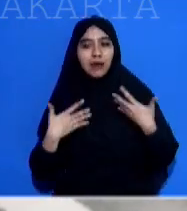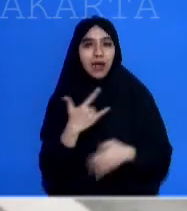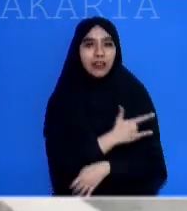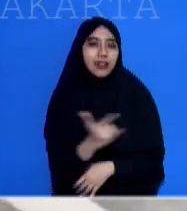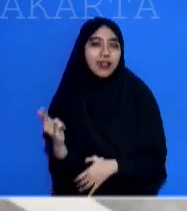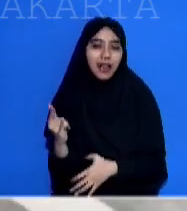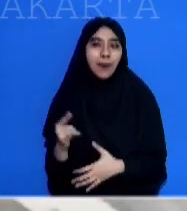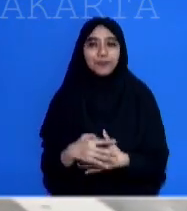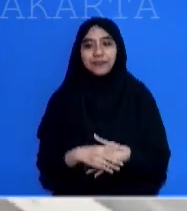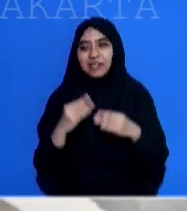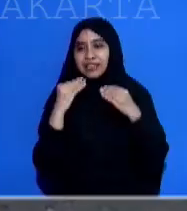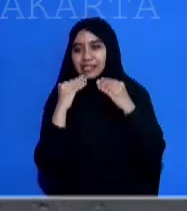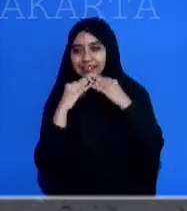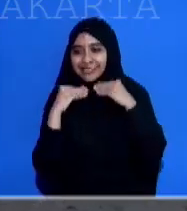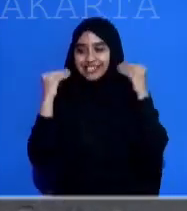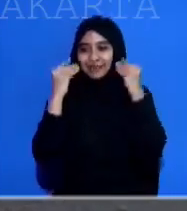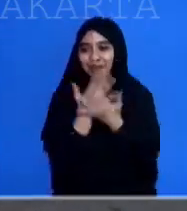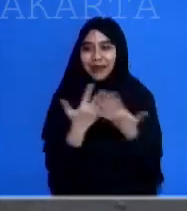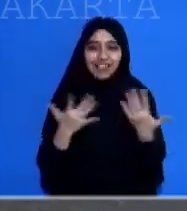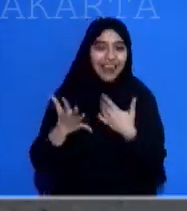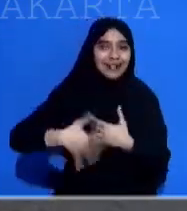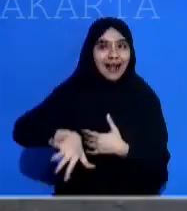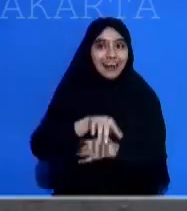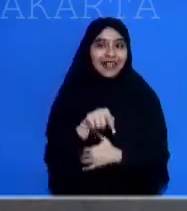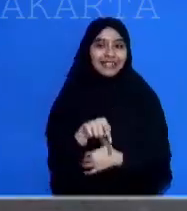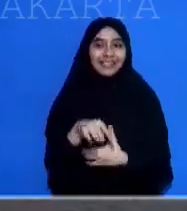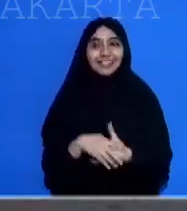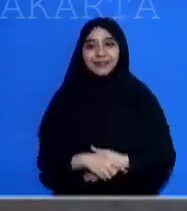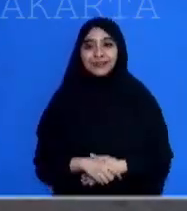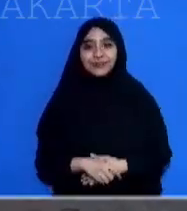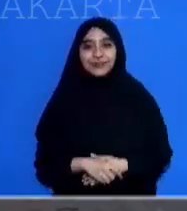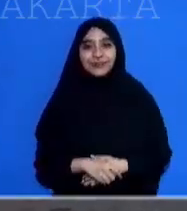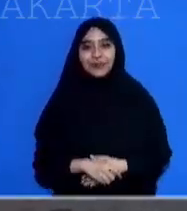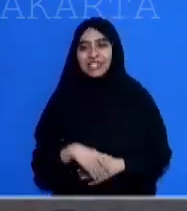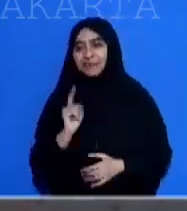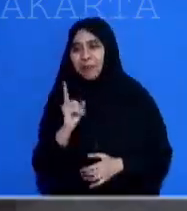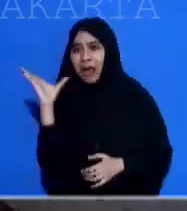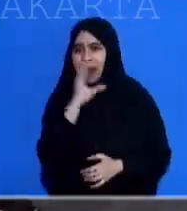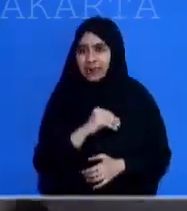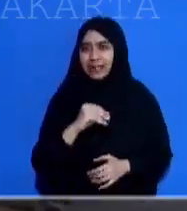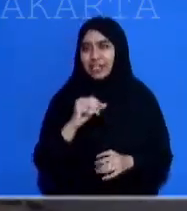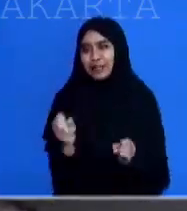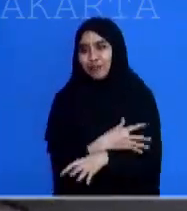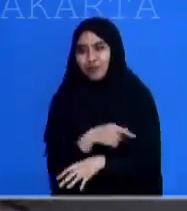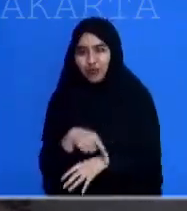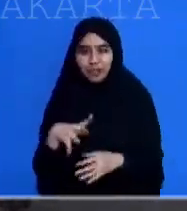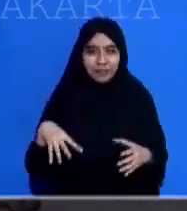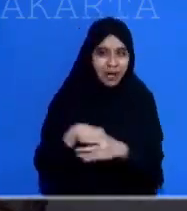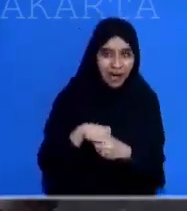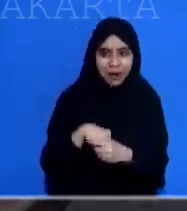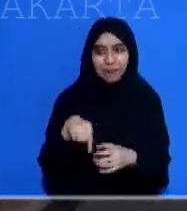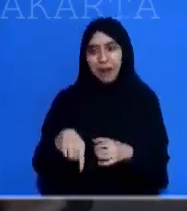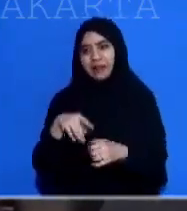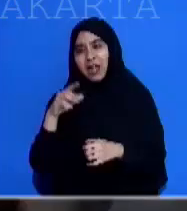kearifan lokalyarakat yang ada Sangat menarik karena ini dalam rangka hariuh ya Jadi kita berpartisipasiingati hari guru